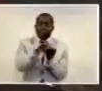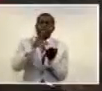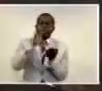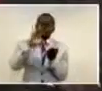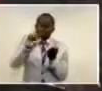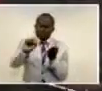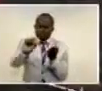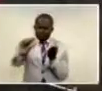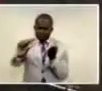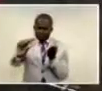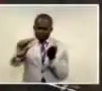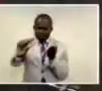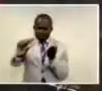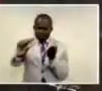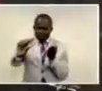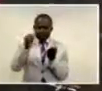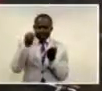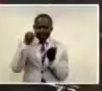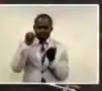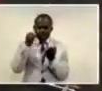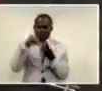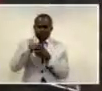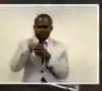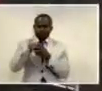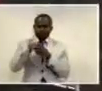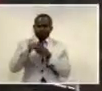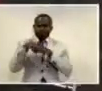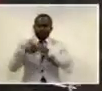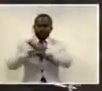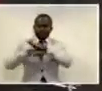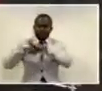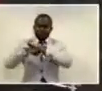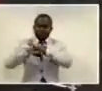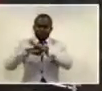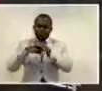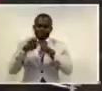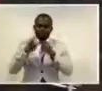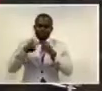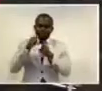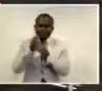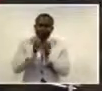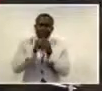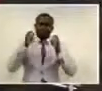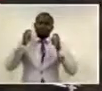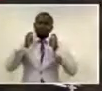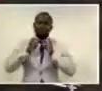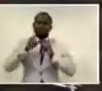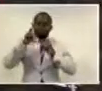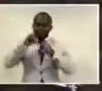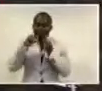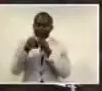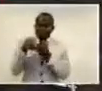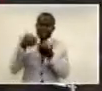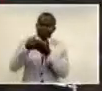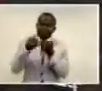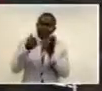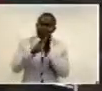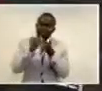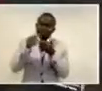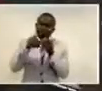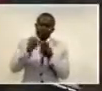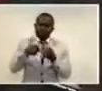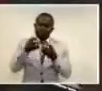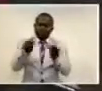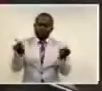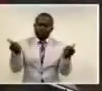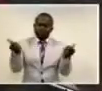gato. Nibwo biri mu minisiteri y'environment ariko ukwiye kuba mukorana na ba mayors bakwiye kuba bagezaho ibyo bibazo noneho